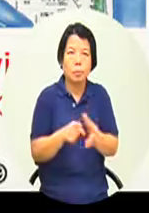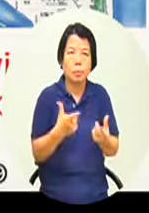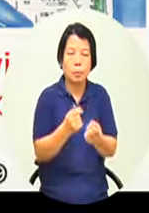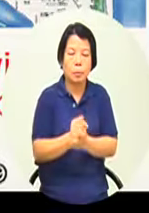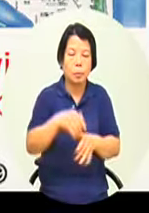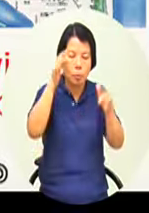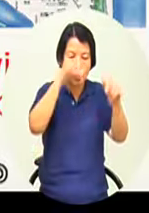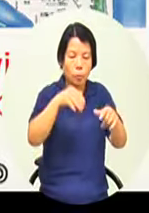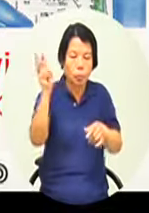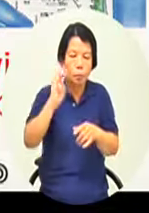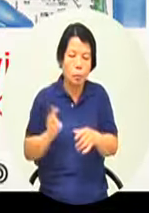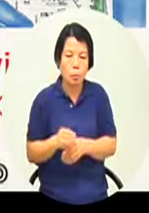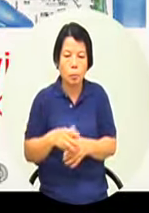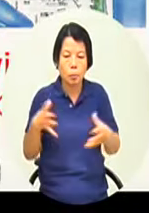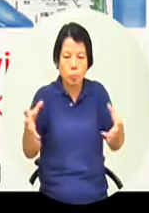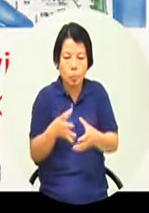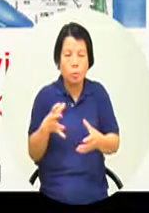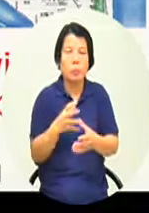存。